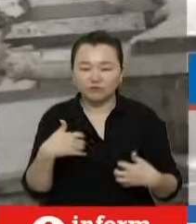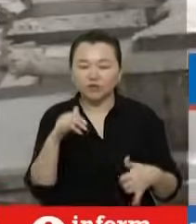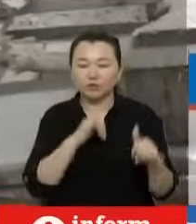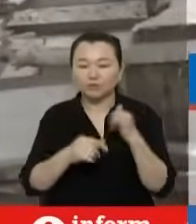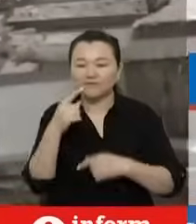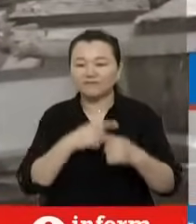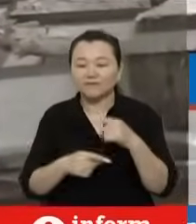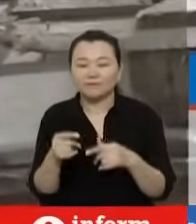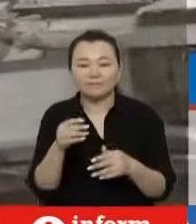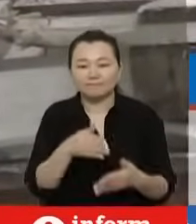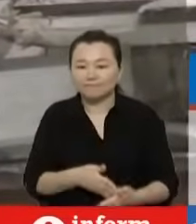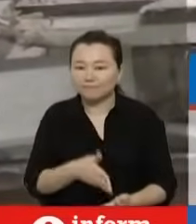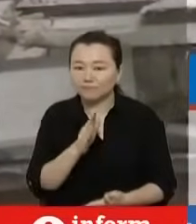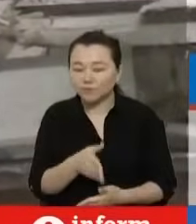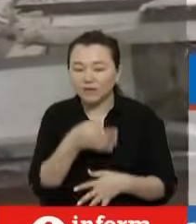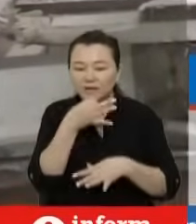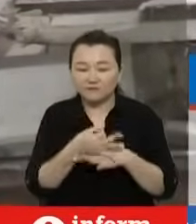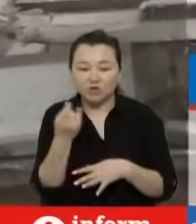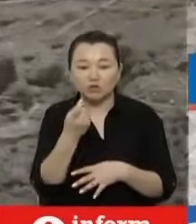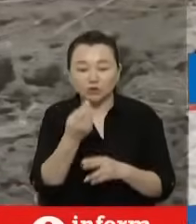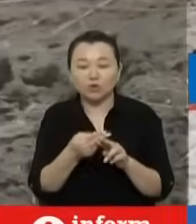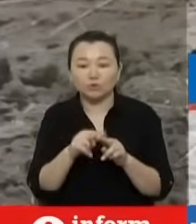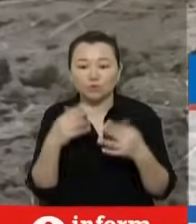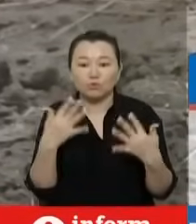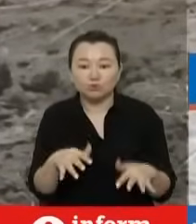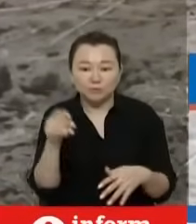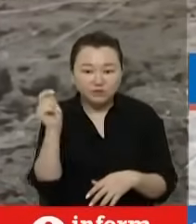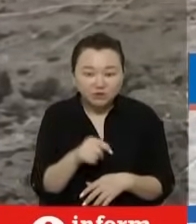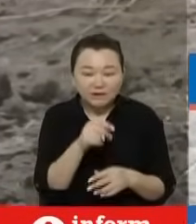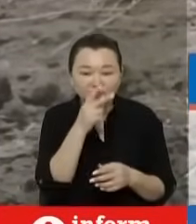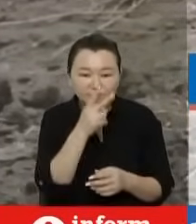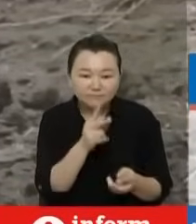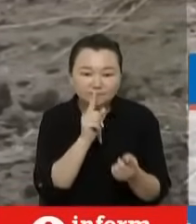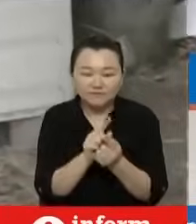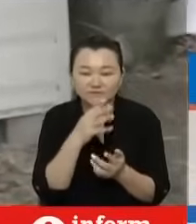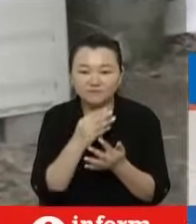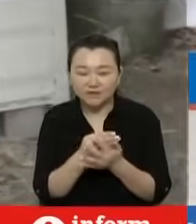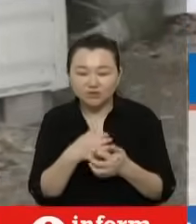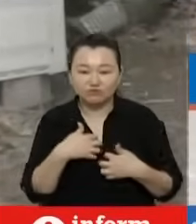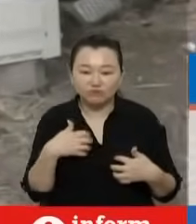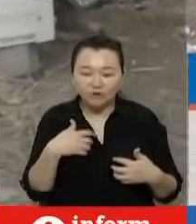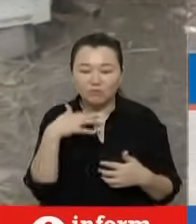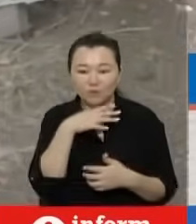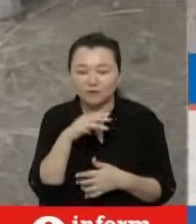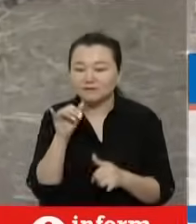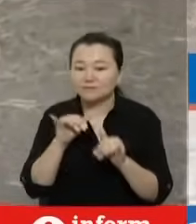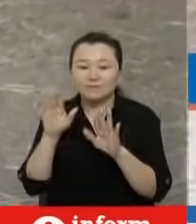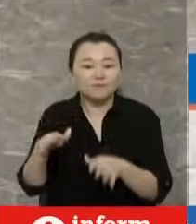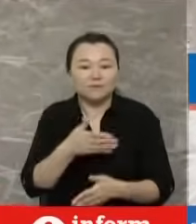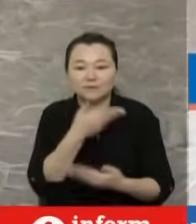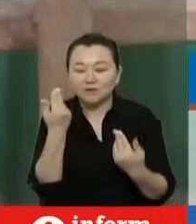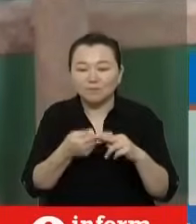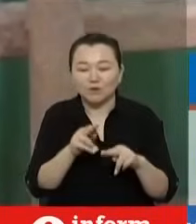вернуться. Конечно, есть ответственные хозяева, которые уже приезжали проведать своих питомцев. Но многим и самим некуда податься.